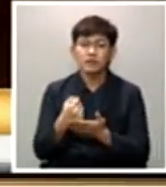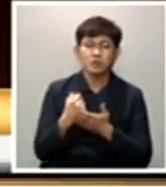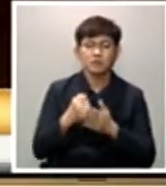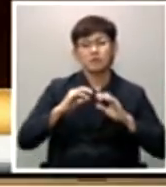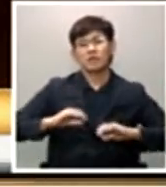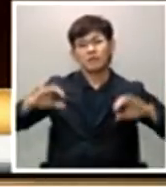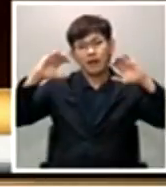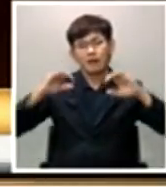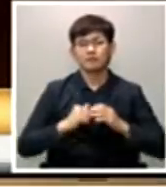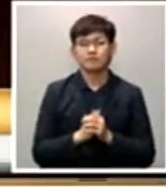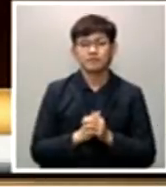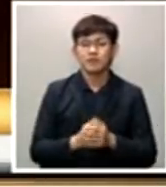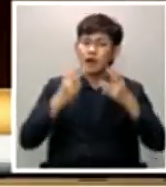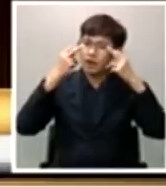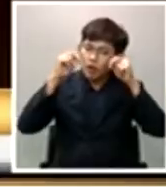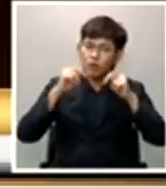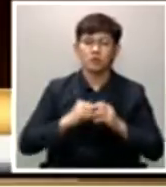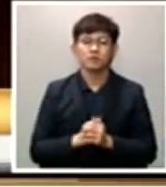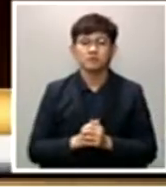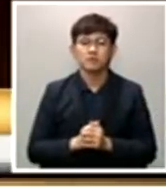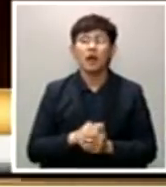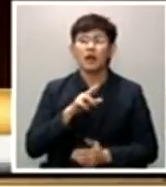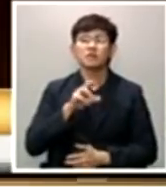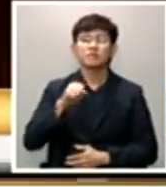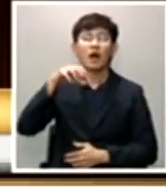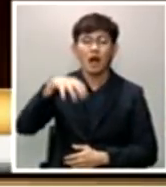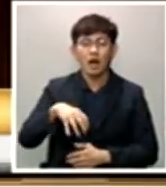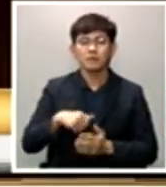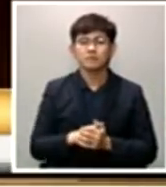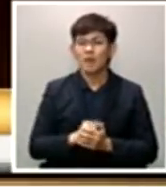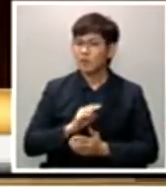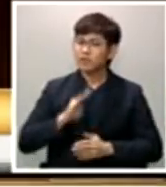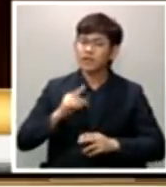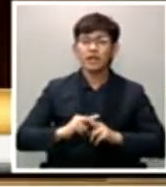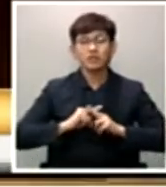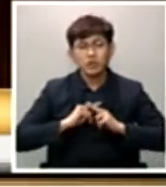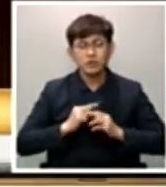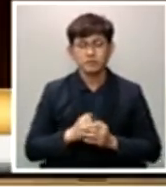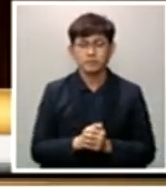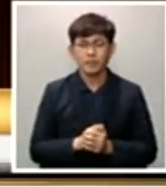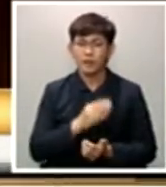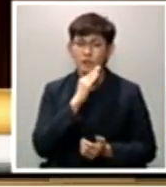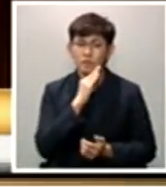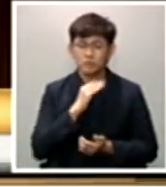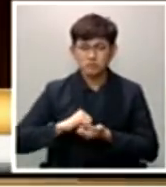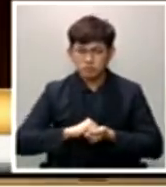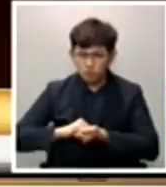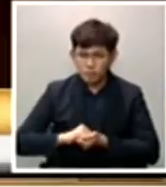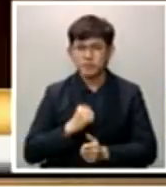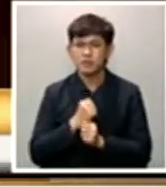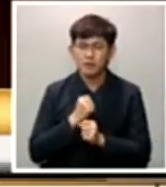องที่ท่านนายกเขามองที่สภาด้วยเขามองเอกชนฉะนั้นถ้าหากว่าร่วมกันทำง